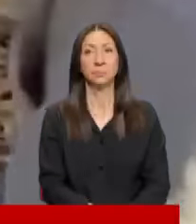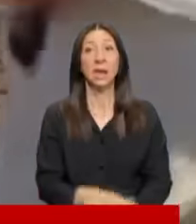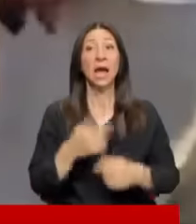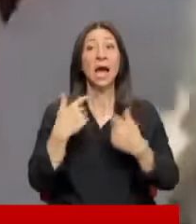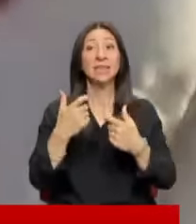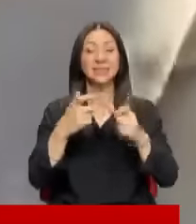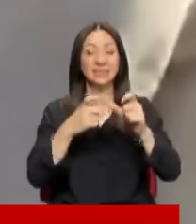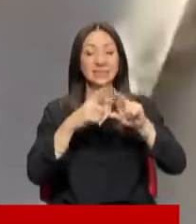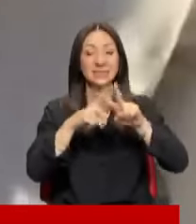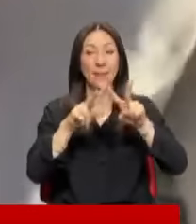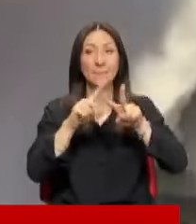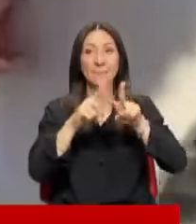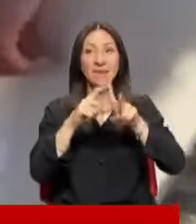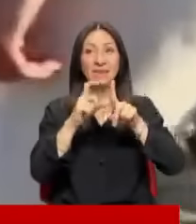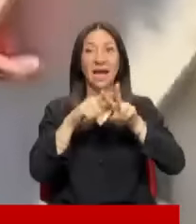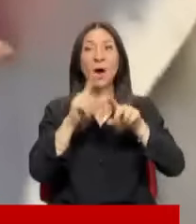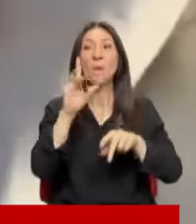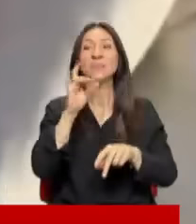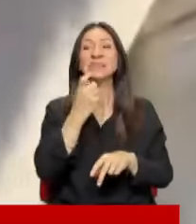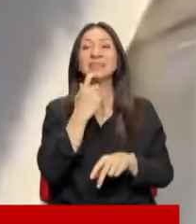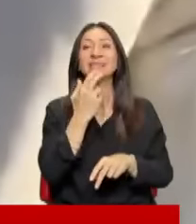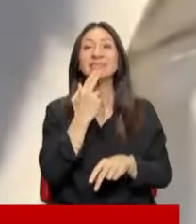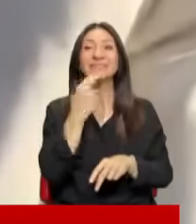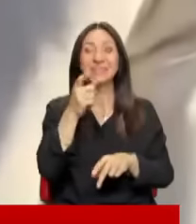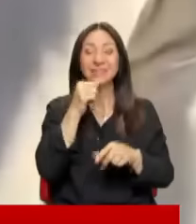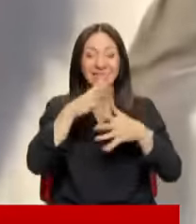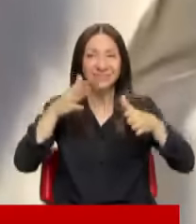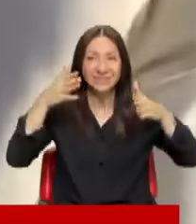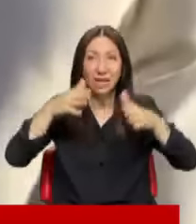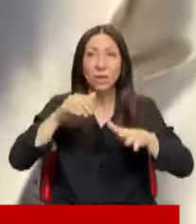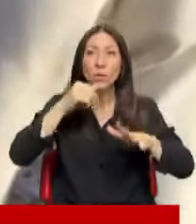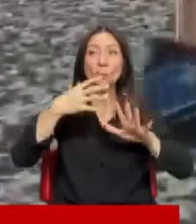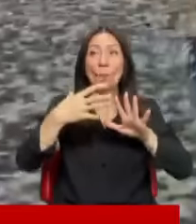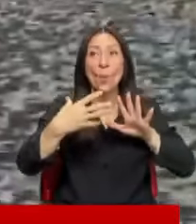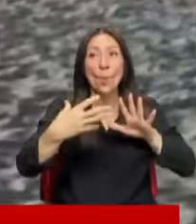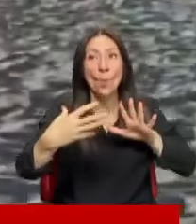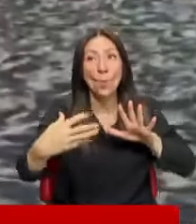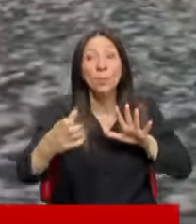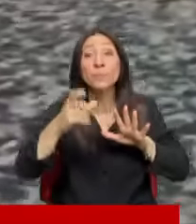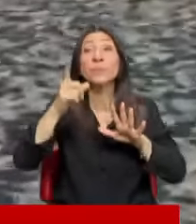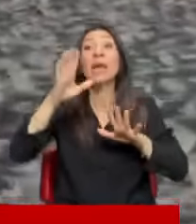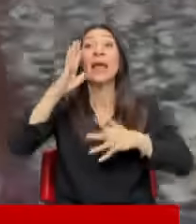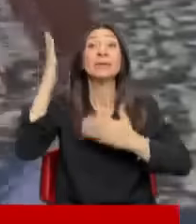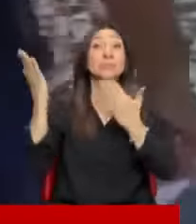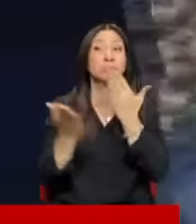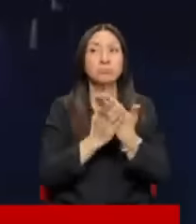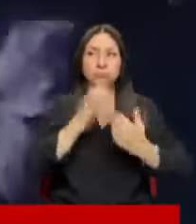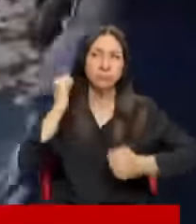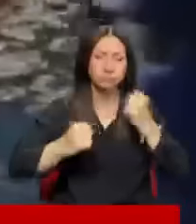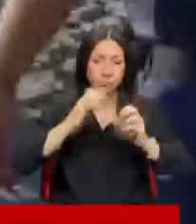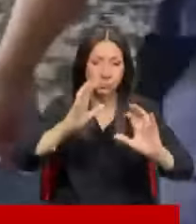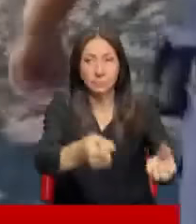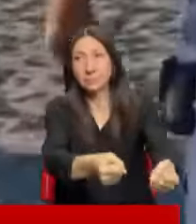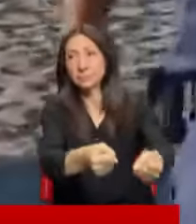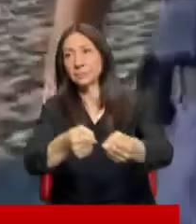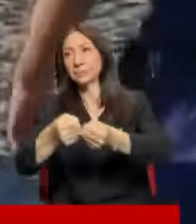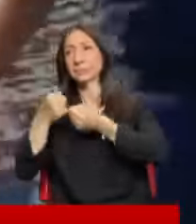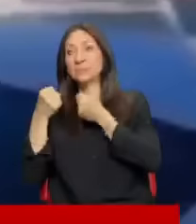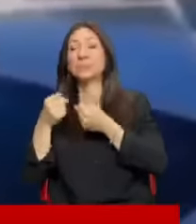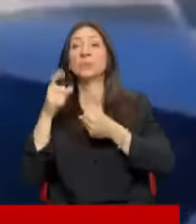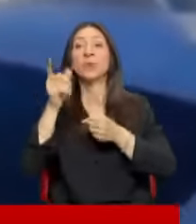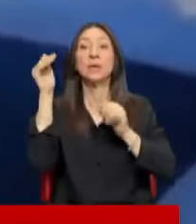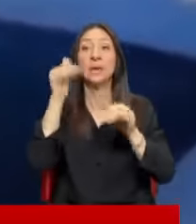Hatay'ın Samandağ ilçesinde de 15 yaşındaki Sakin Ege girdiği denizde akıntıya kapıldı. Sakine çevredekilerin yardımıyla sudan çıkarıldı. Olay